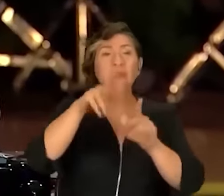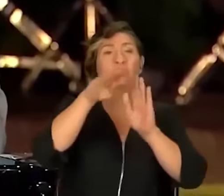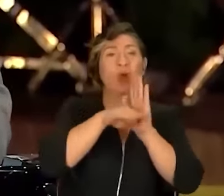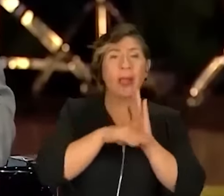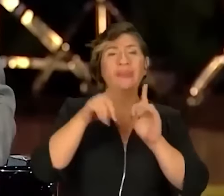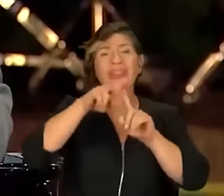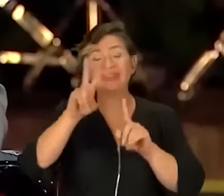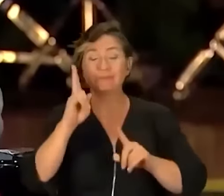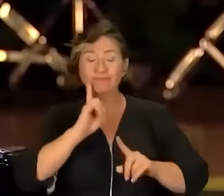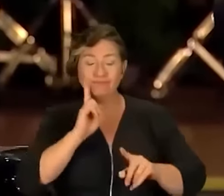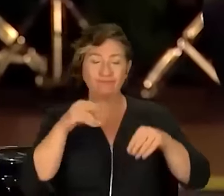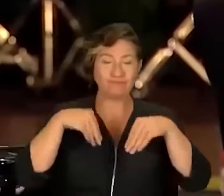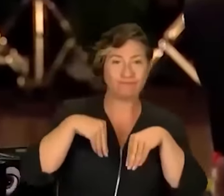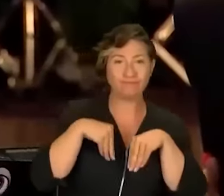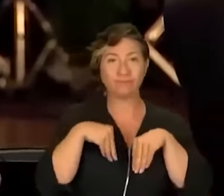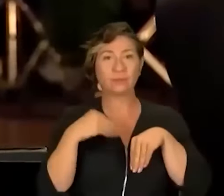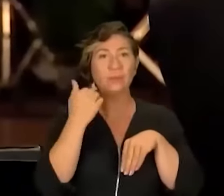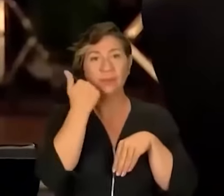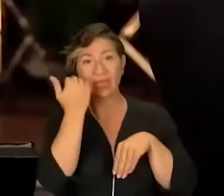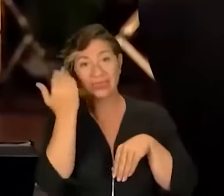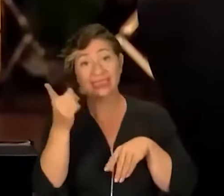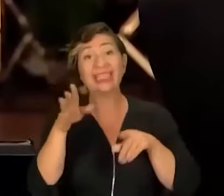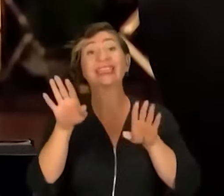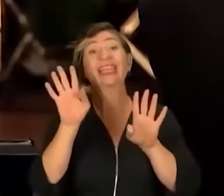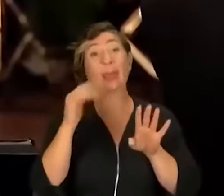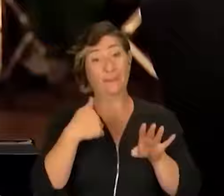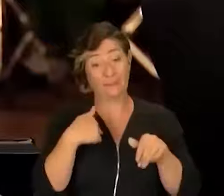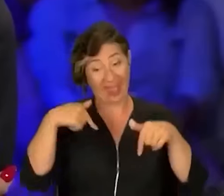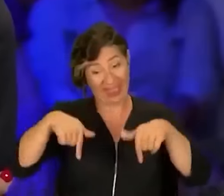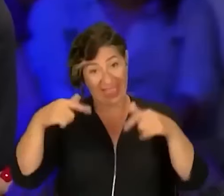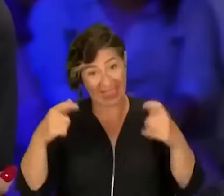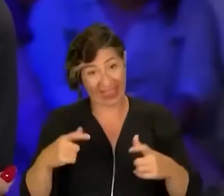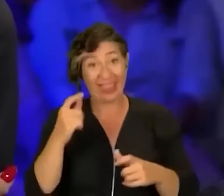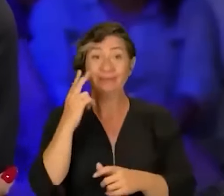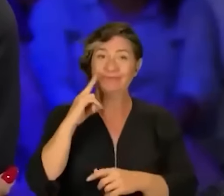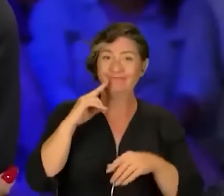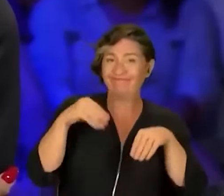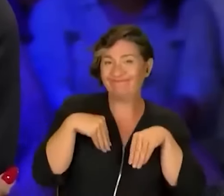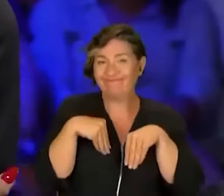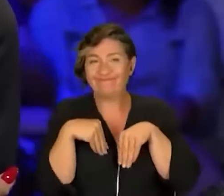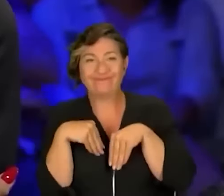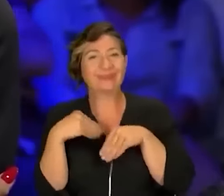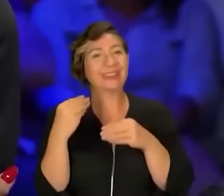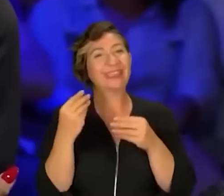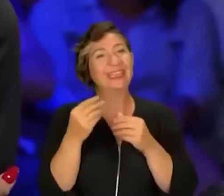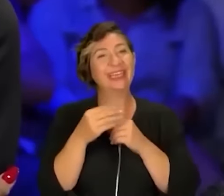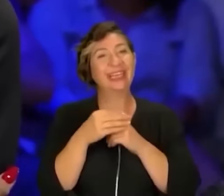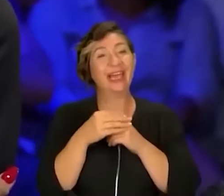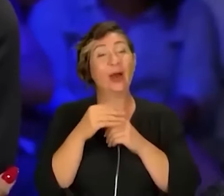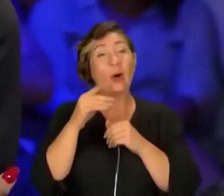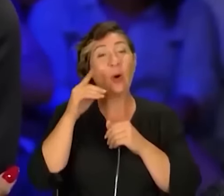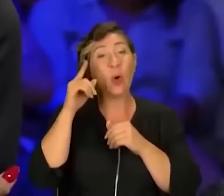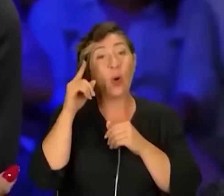programlardaki tevazun Beyazıt'ta değil Bendeki tevazun ve Eee